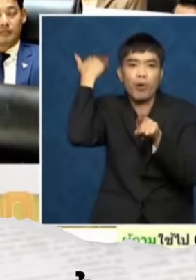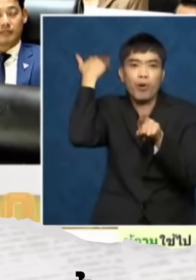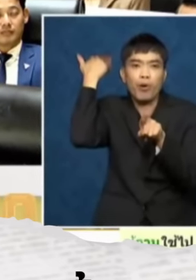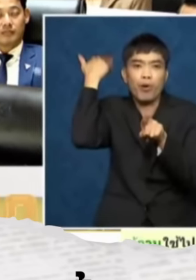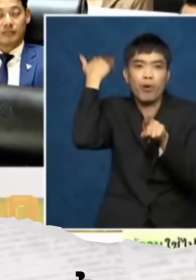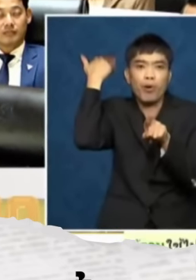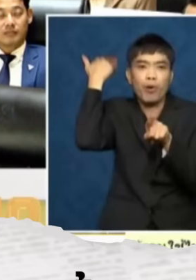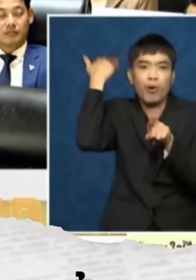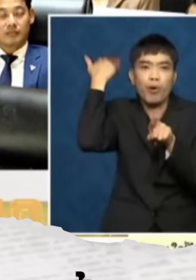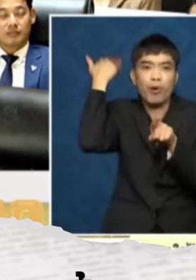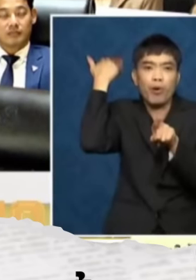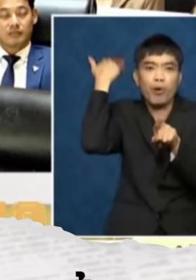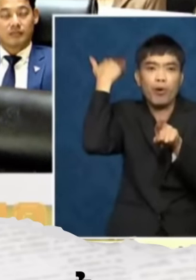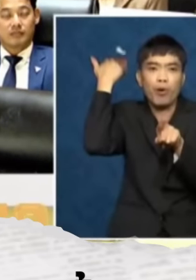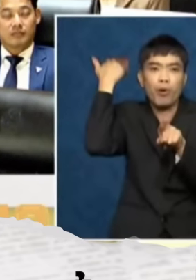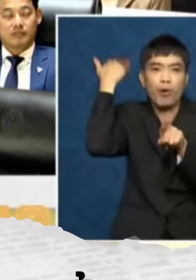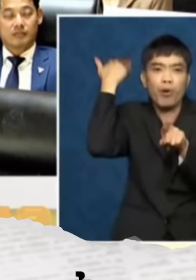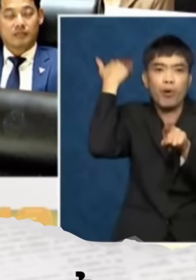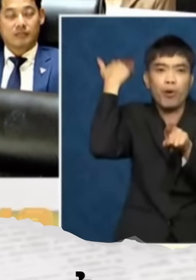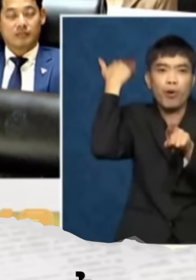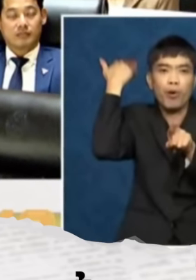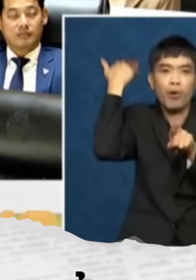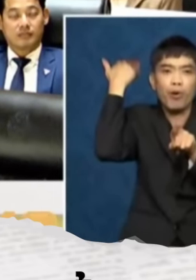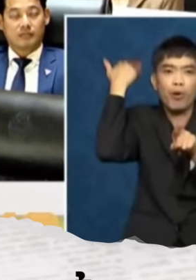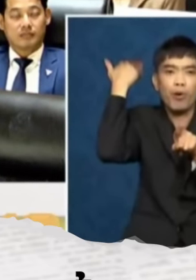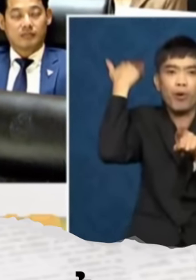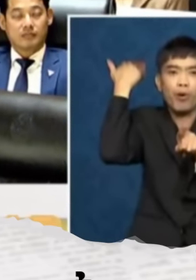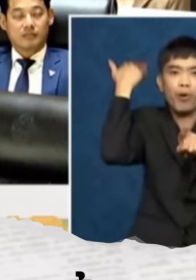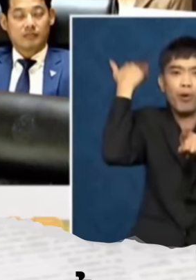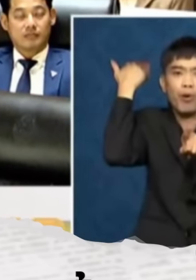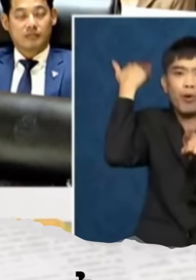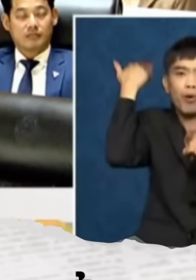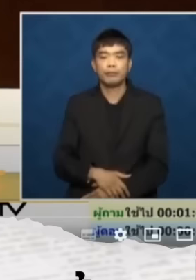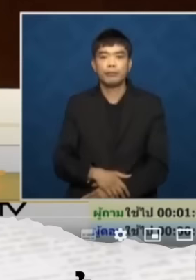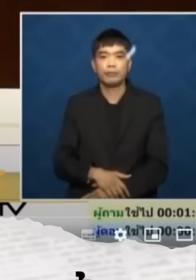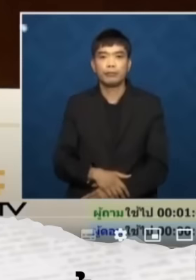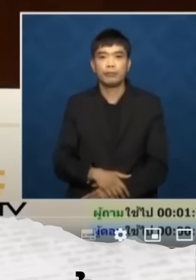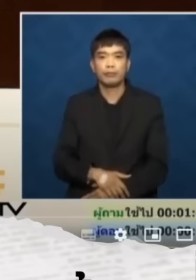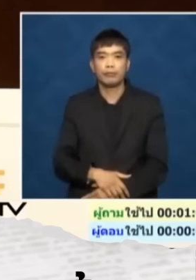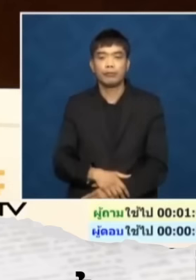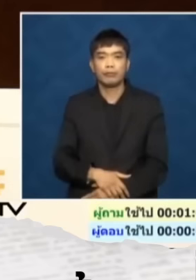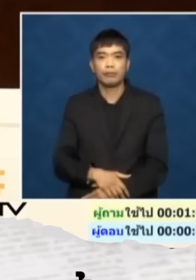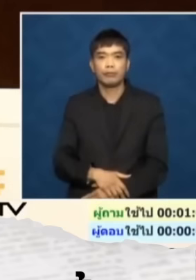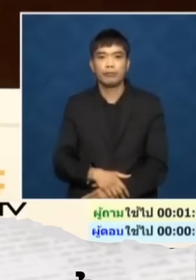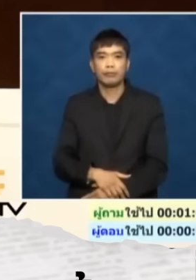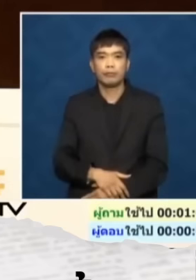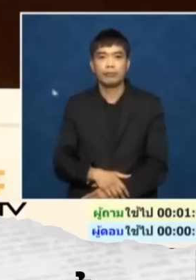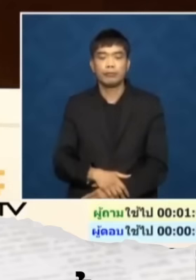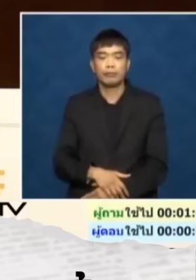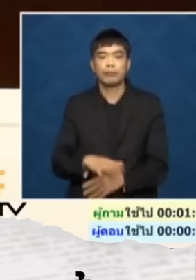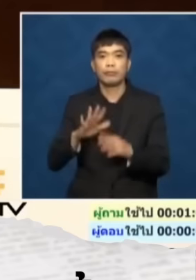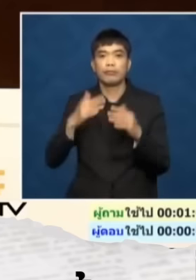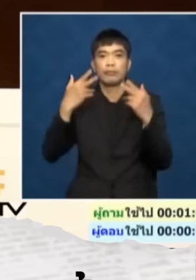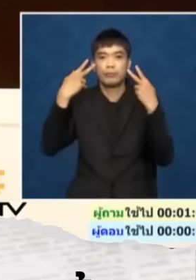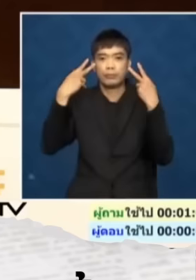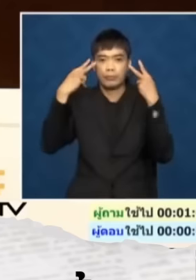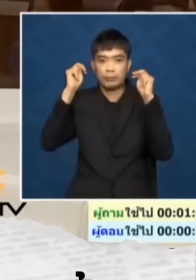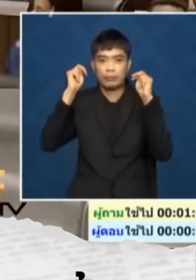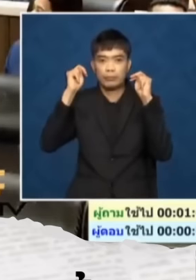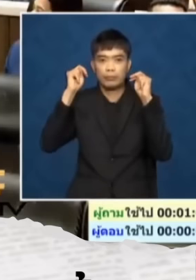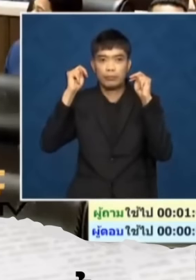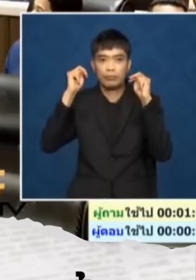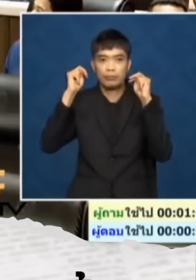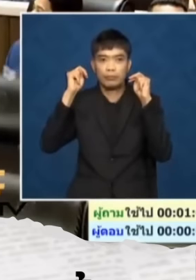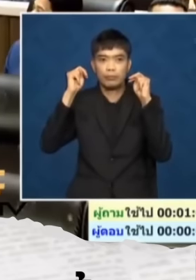เพราะเป็นที่รู้กันว่าหมายถึงใครนะก่อนจะให้นายรังสิมันเนี่ยถามกระทู้ต่อค่ะ ตามที่ท่านอดีตนายกรัฐมนตรีท่านโทนี่วูซัม